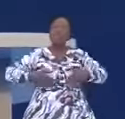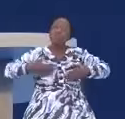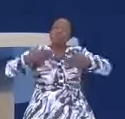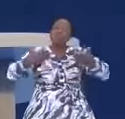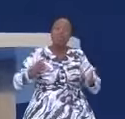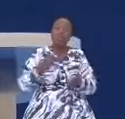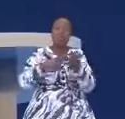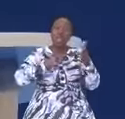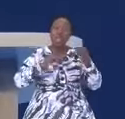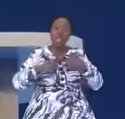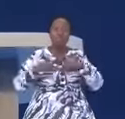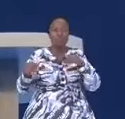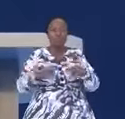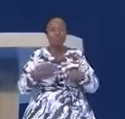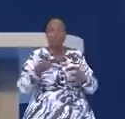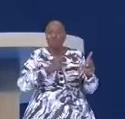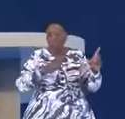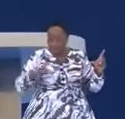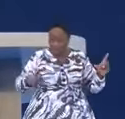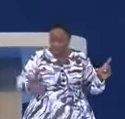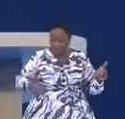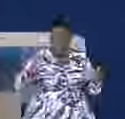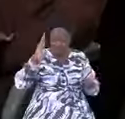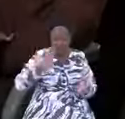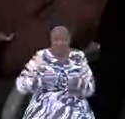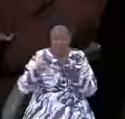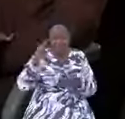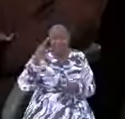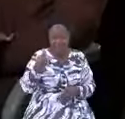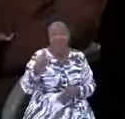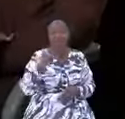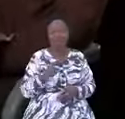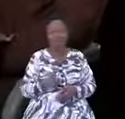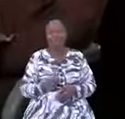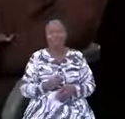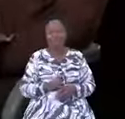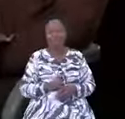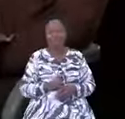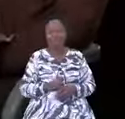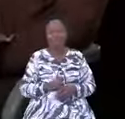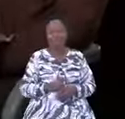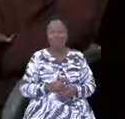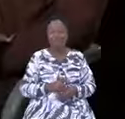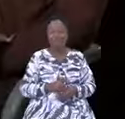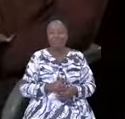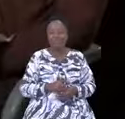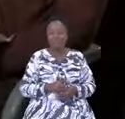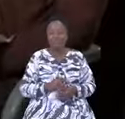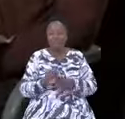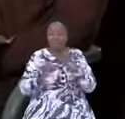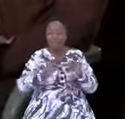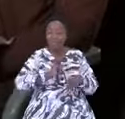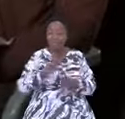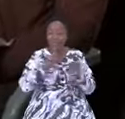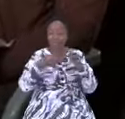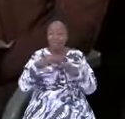seigneur va te pardonner si je parle de toi là-bas un bon amène un